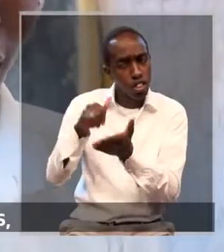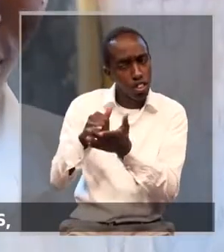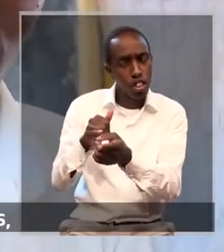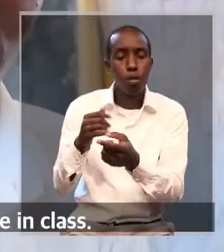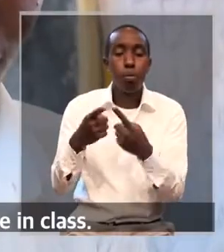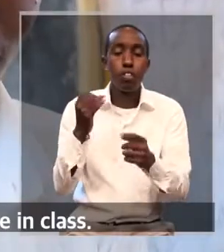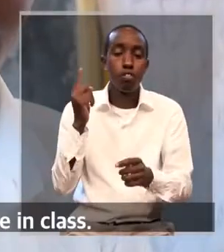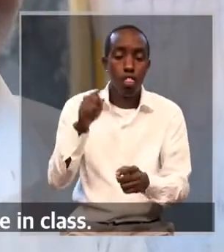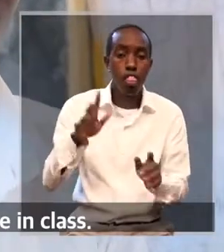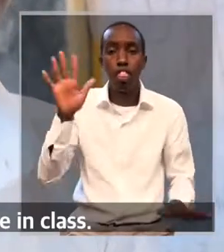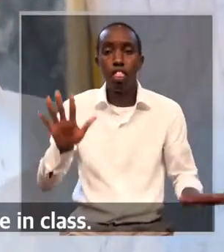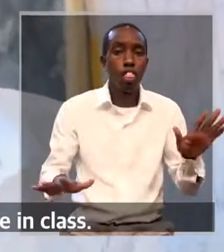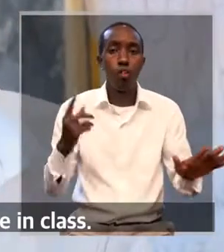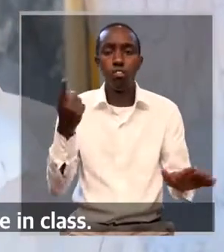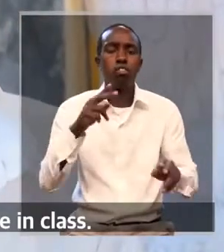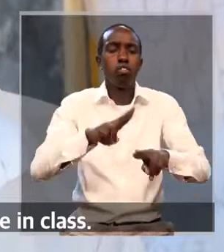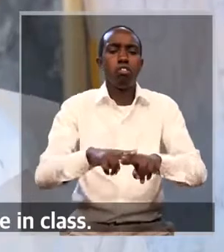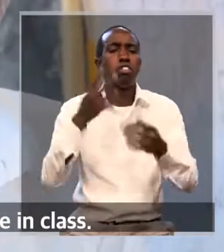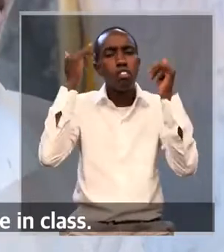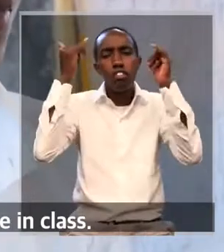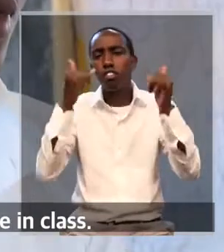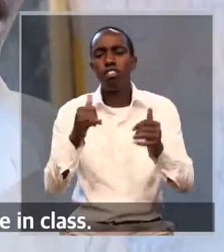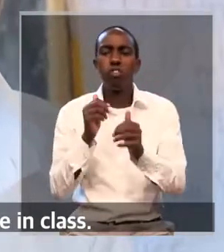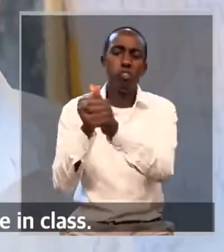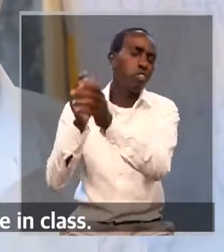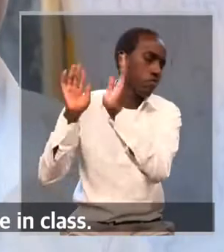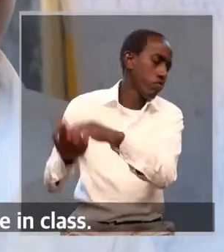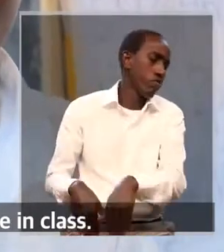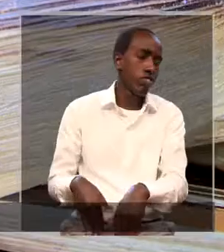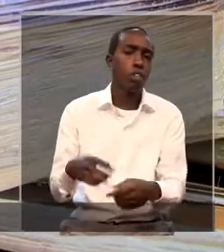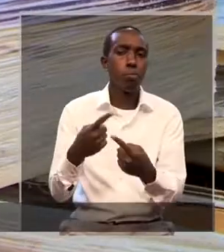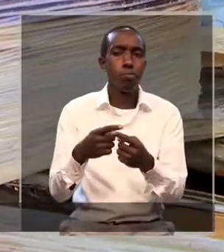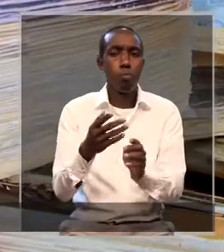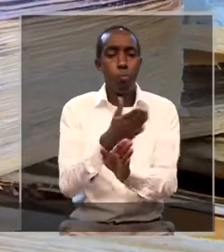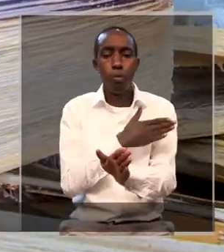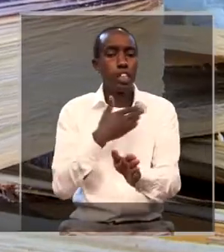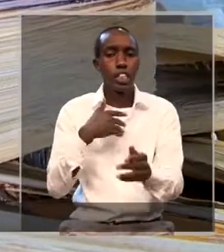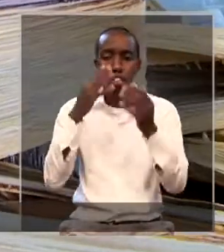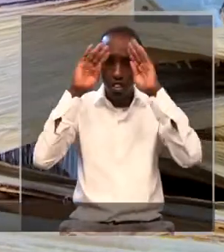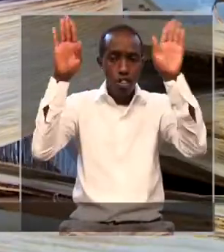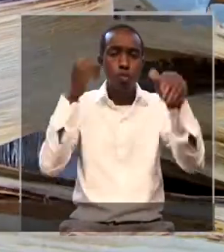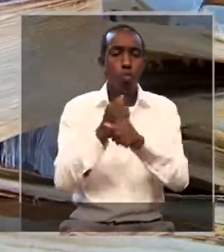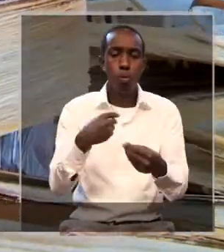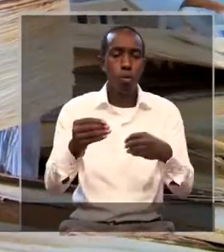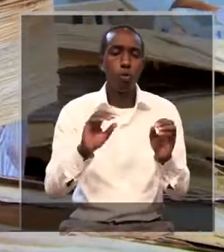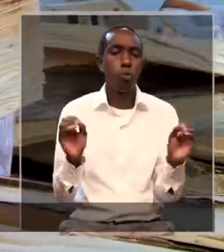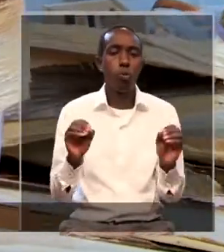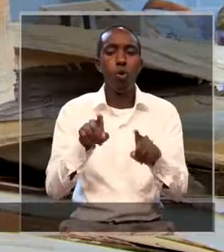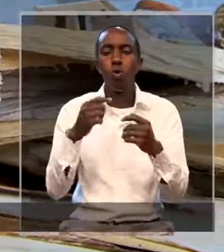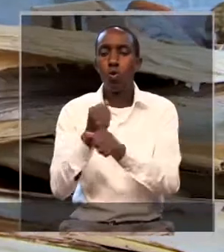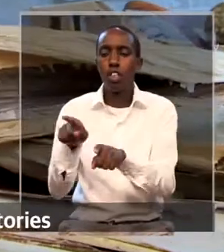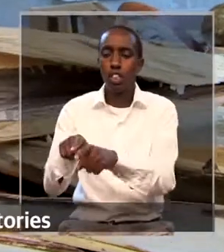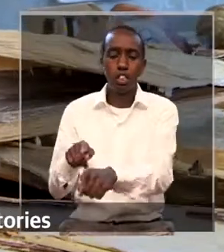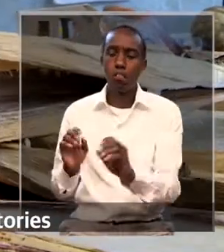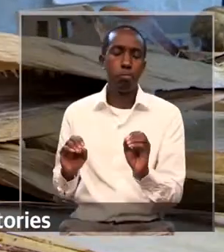nta kintu ufite aricarira akanisakuriza ntanagukurikira mbere ntago ngiye ntago nari nzi gukora materiel cyangwa gukora